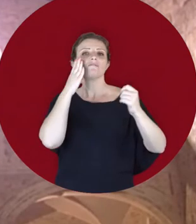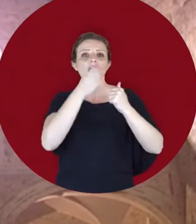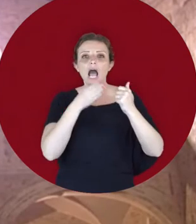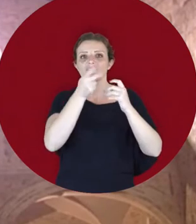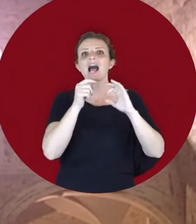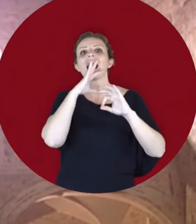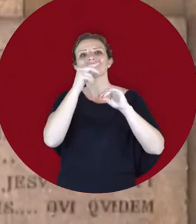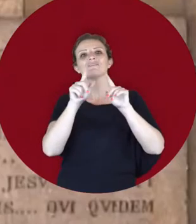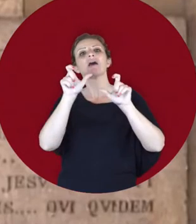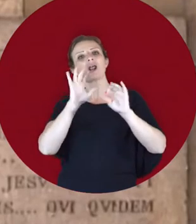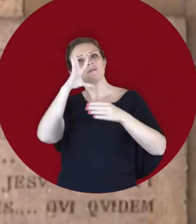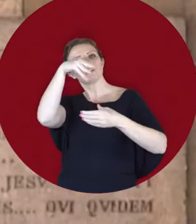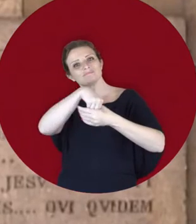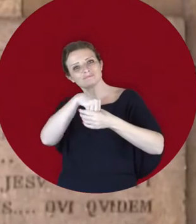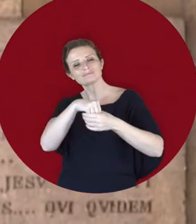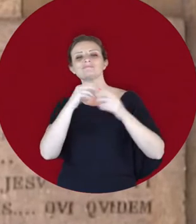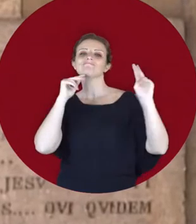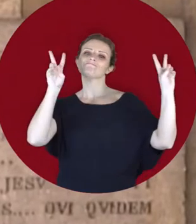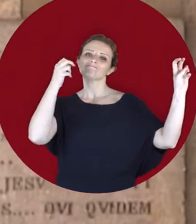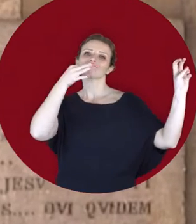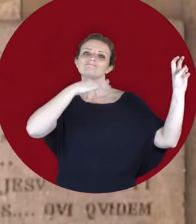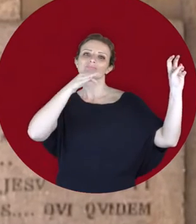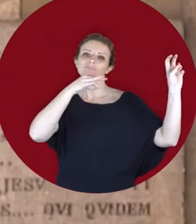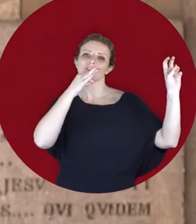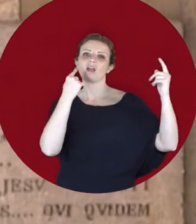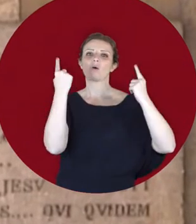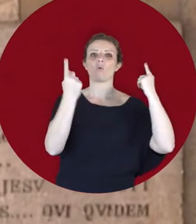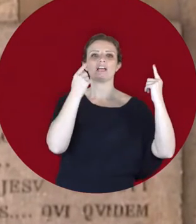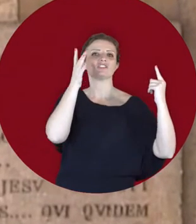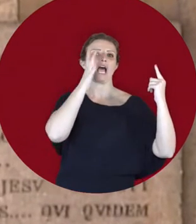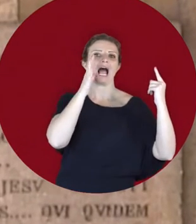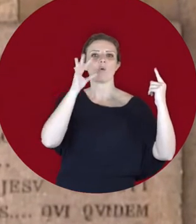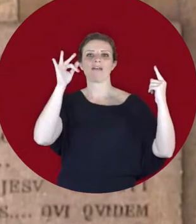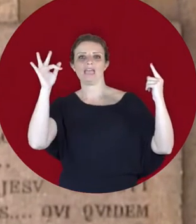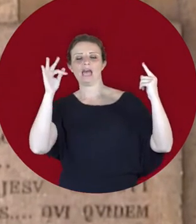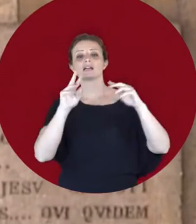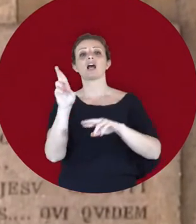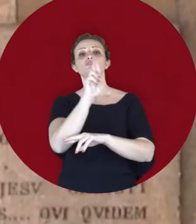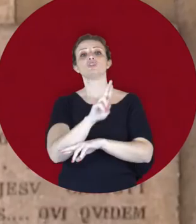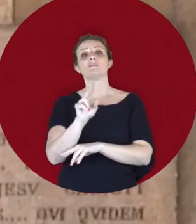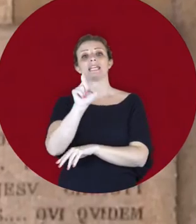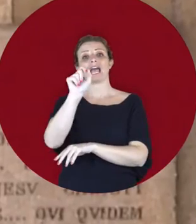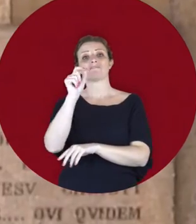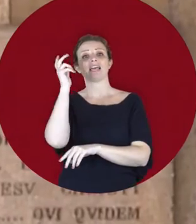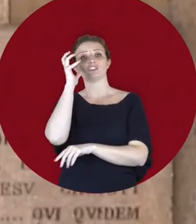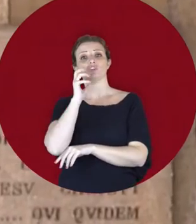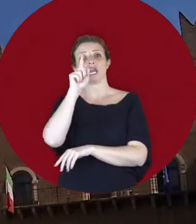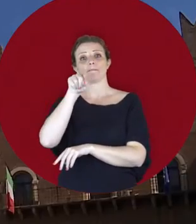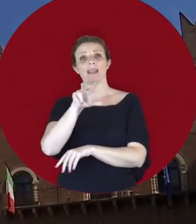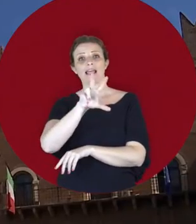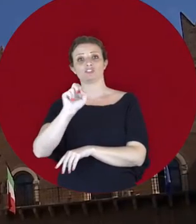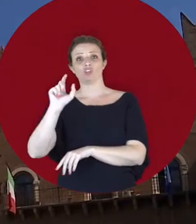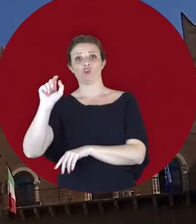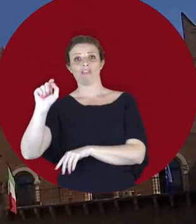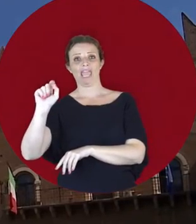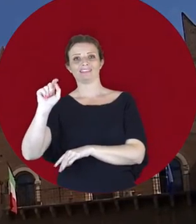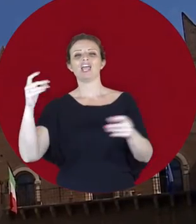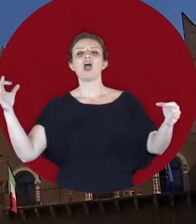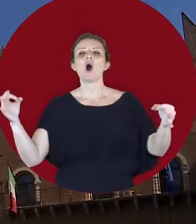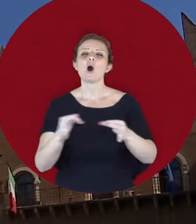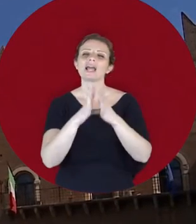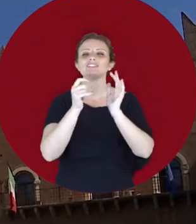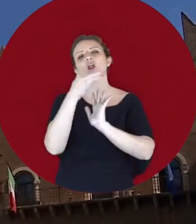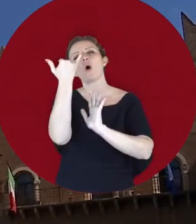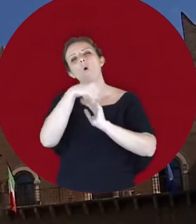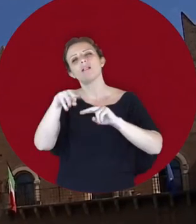Sant'Elena dei canonici veronesi lesse la sua Questio de Aqua et Terra, la domenica 20 gennaio 1320, in occasione